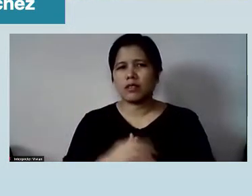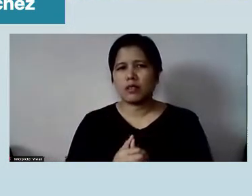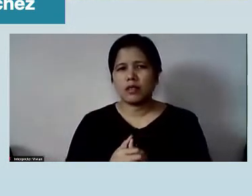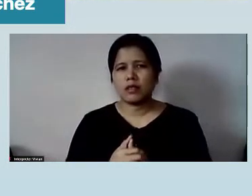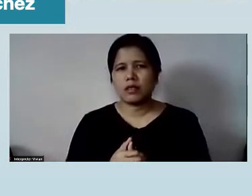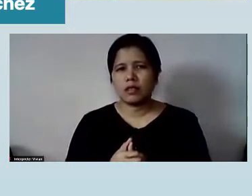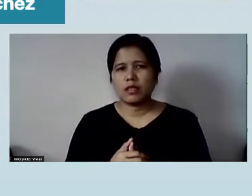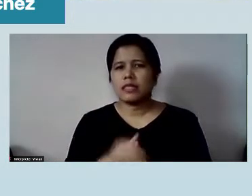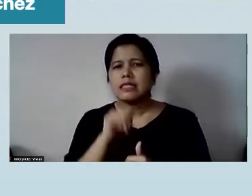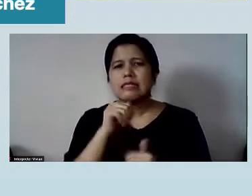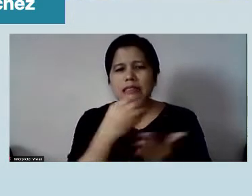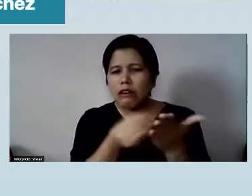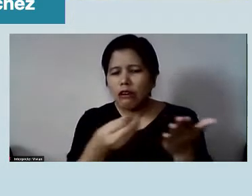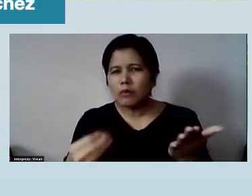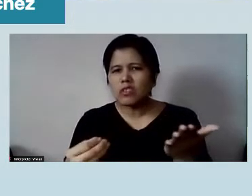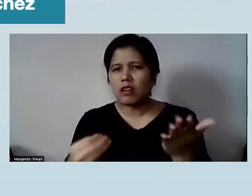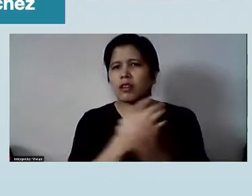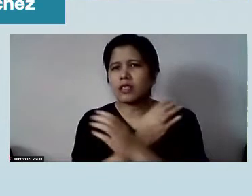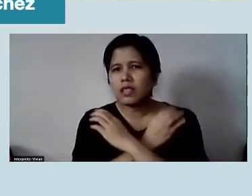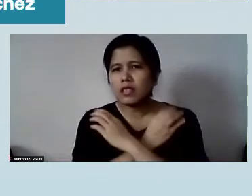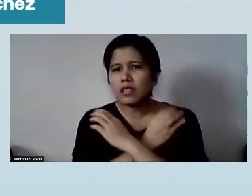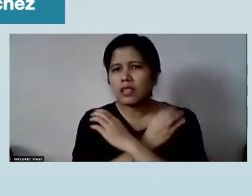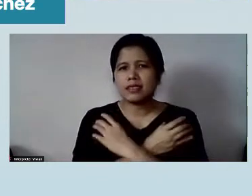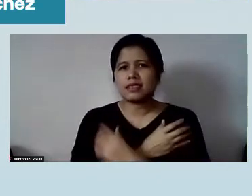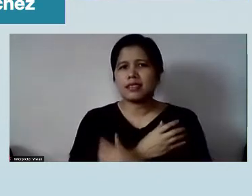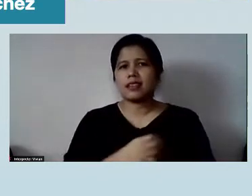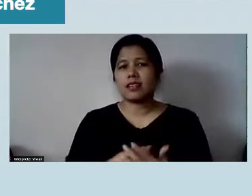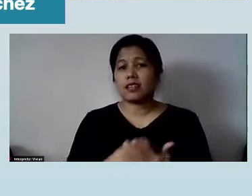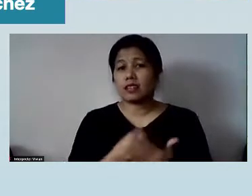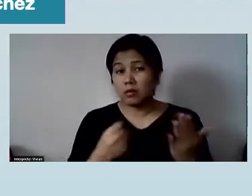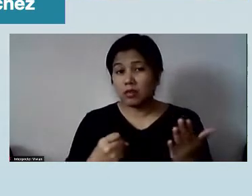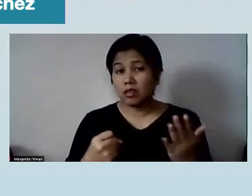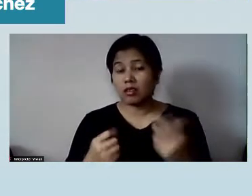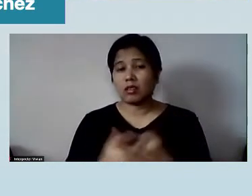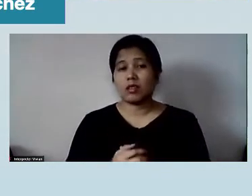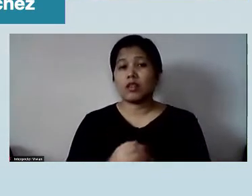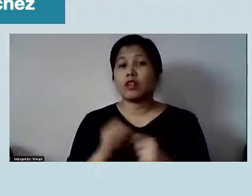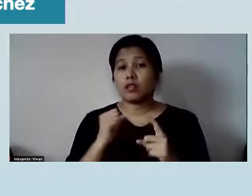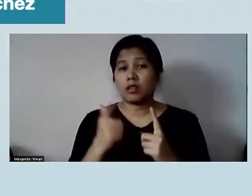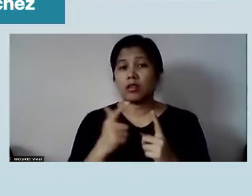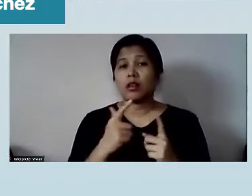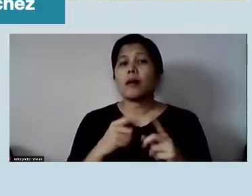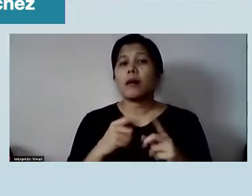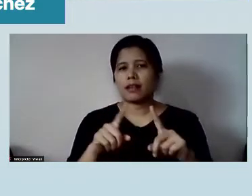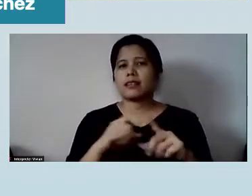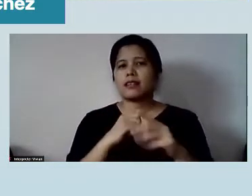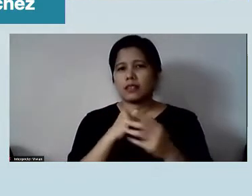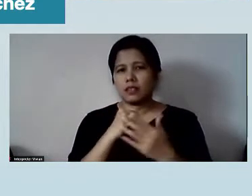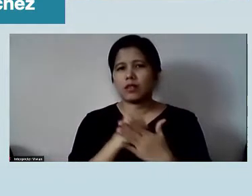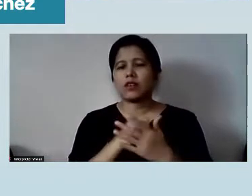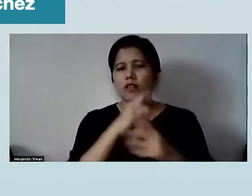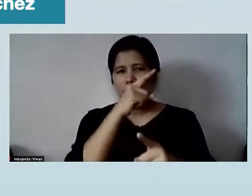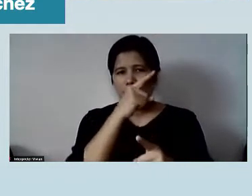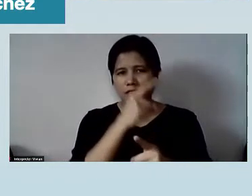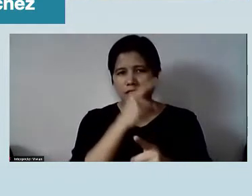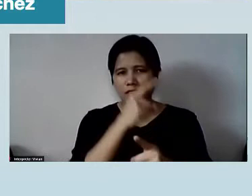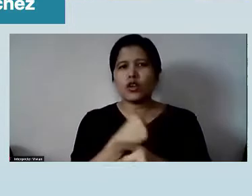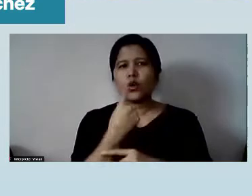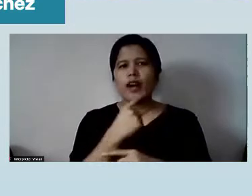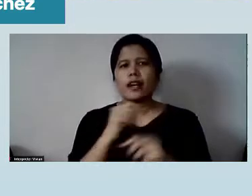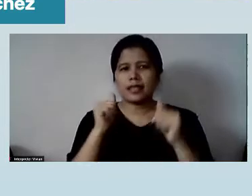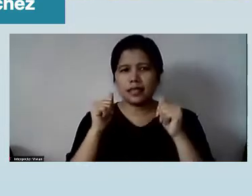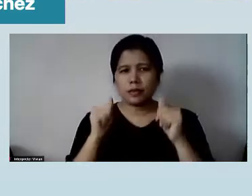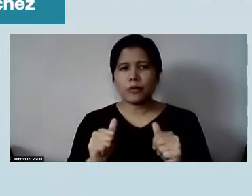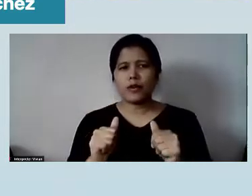of charity, medical treatment, in social protection, but rather as subjects with rights who are capable